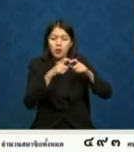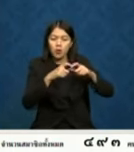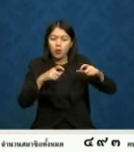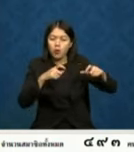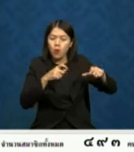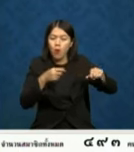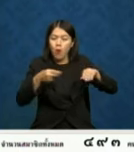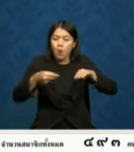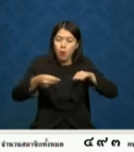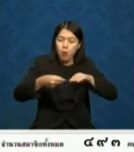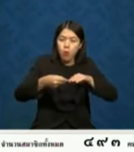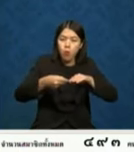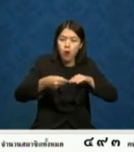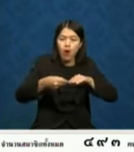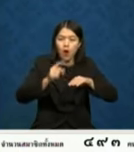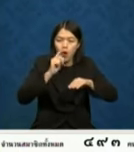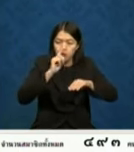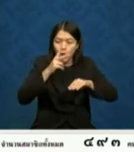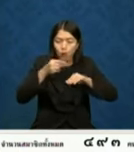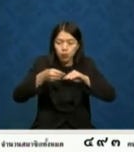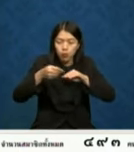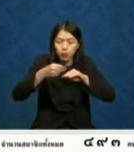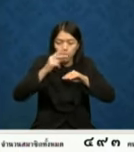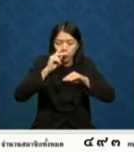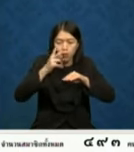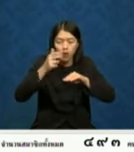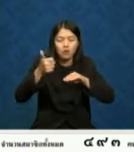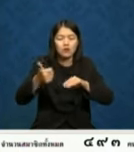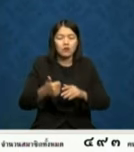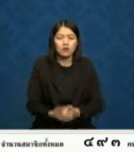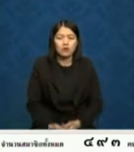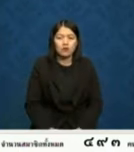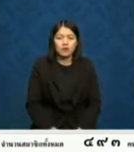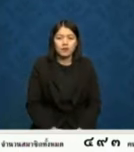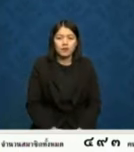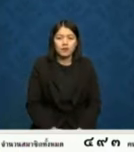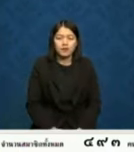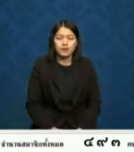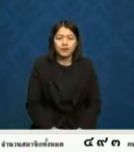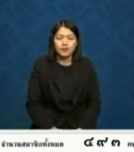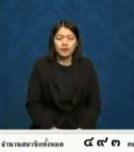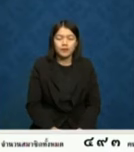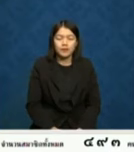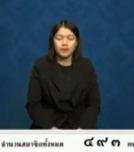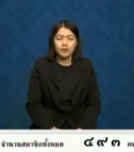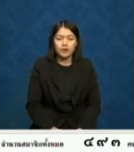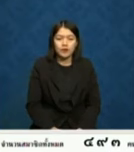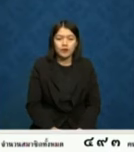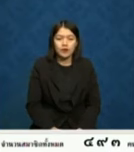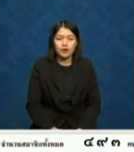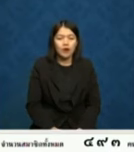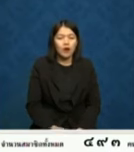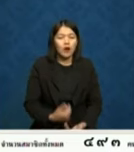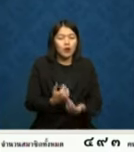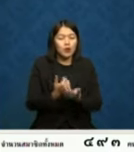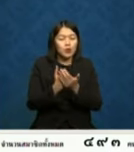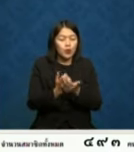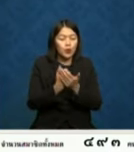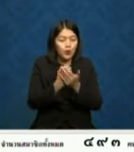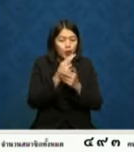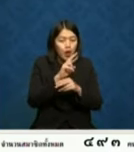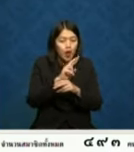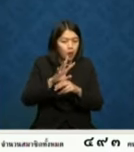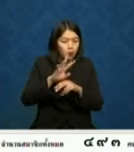materialเนี่ยกลับมาใช้ต่อได้อีกรอบนึงเราต้องสร้างเราต้องสร้างเอ่อนิเวศของมันนะครับระบบ